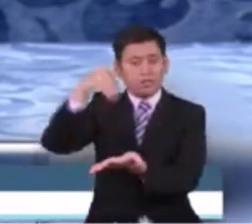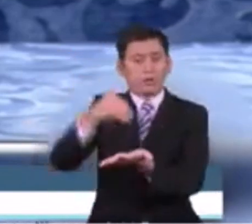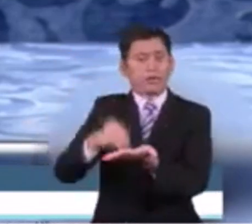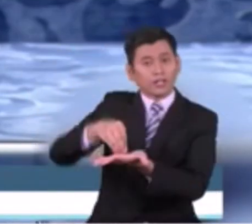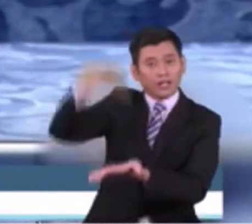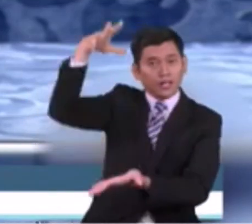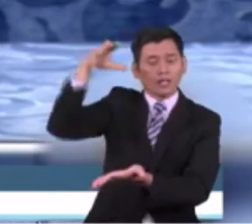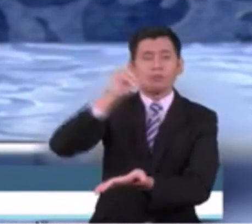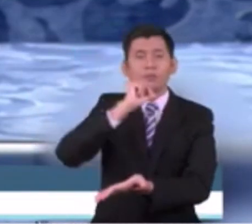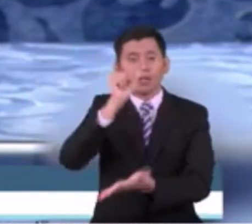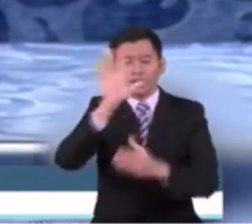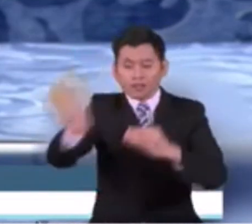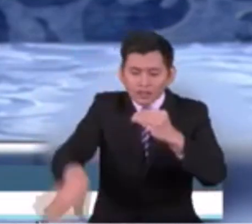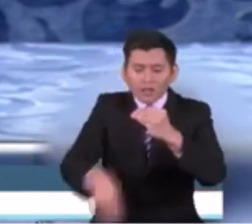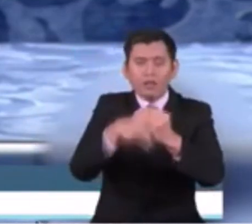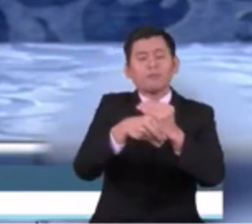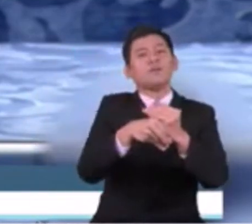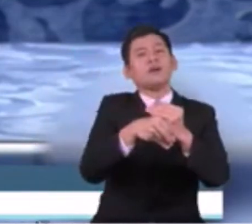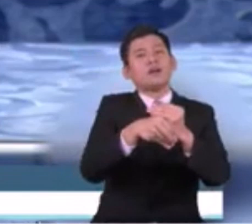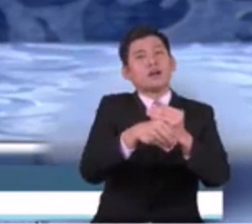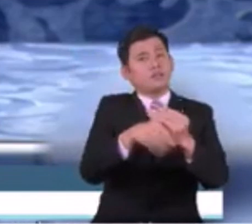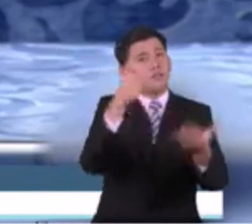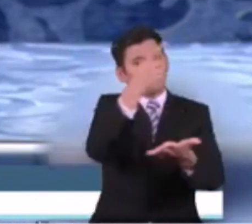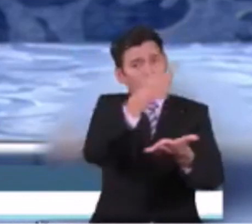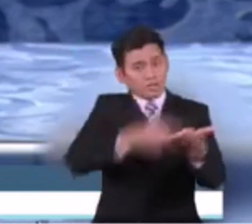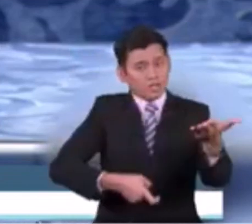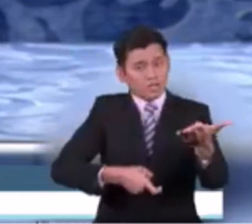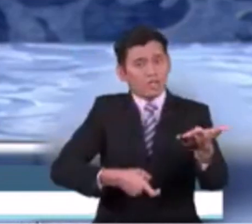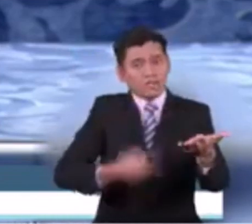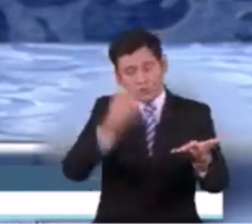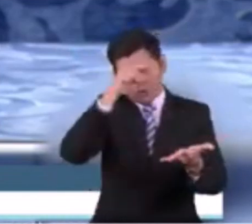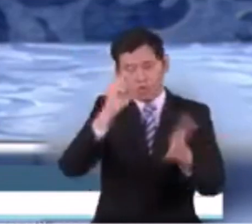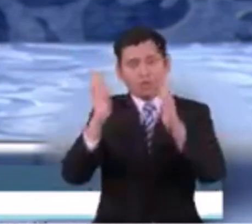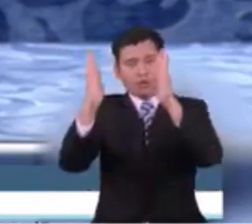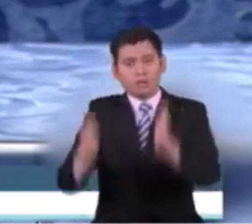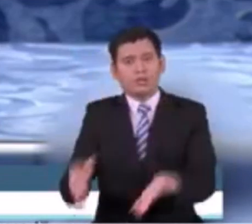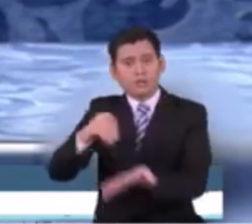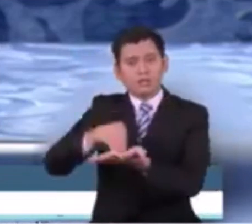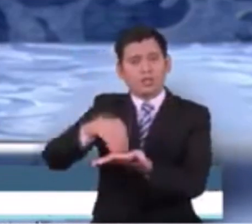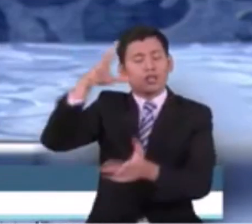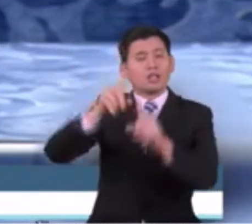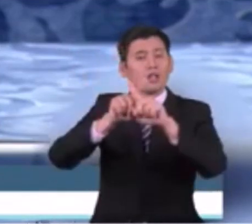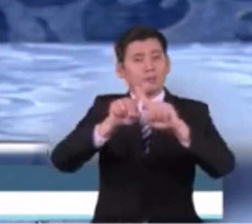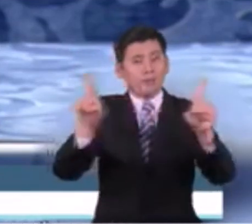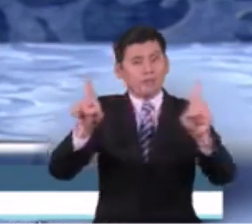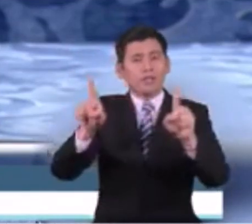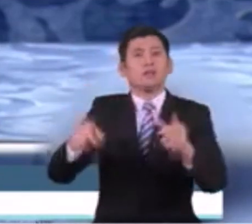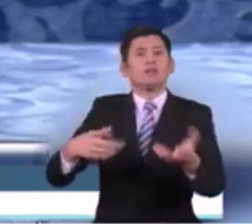Ialah maksud dia, subsidi itu tidak kepada golongan maha kaya.